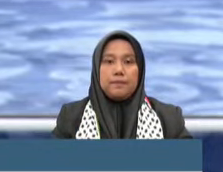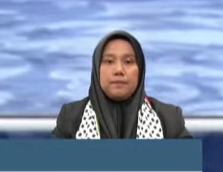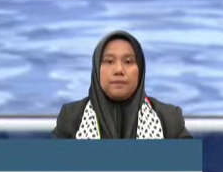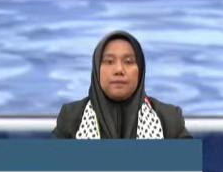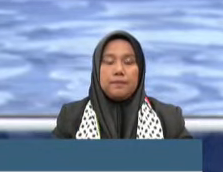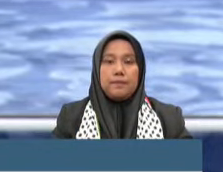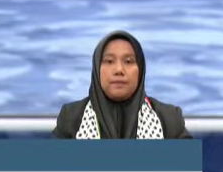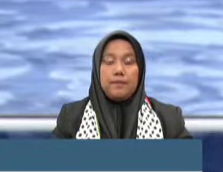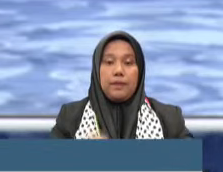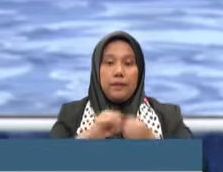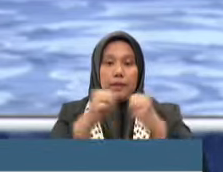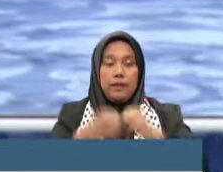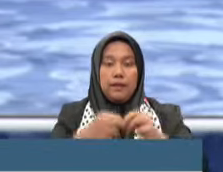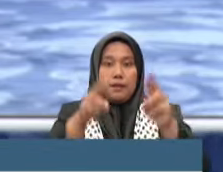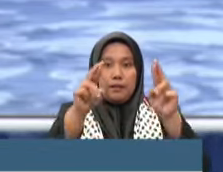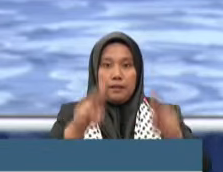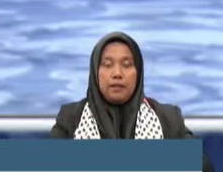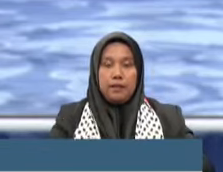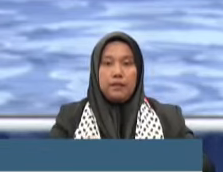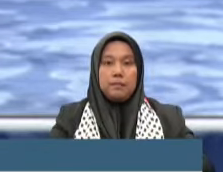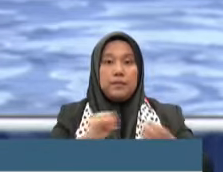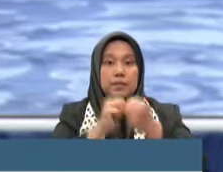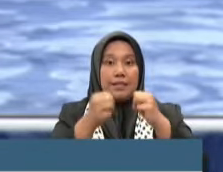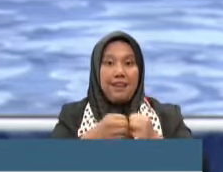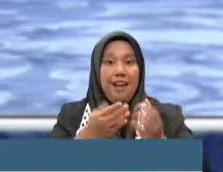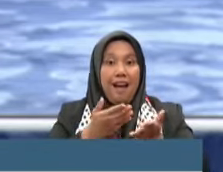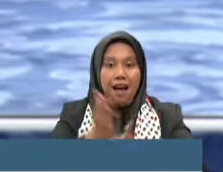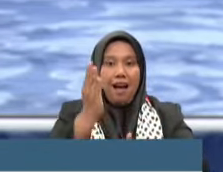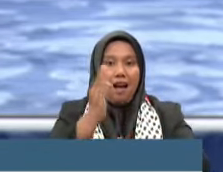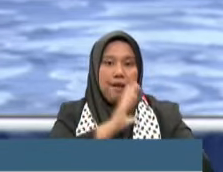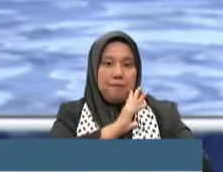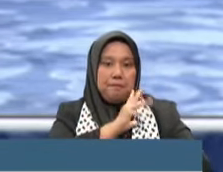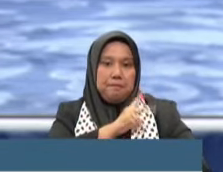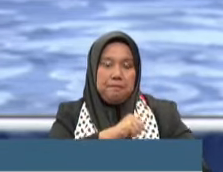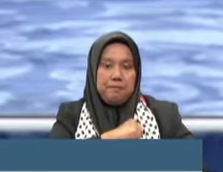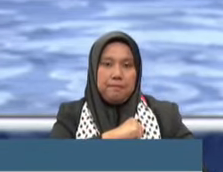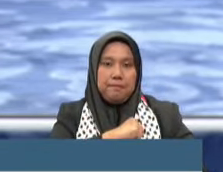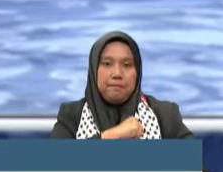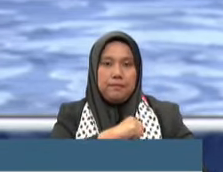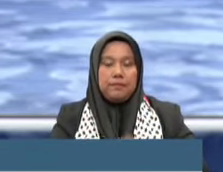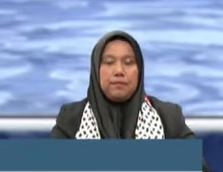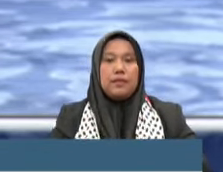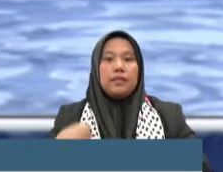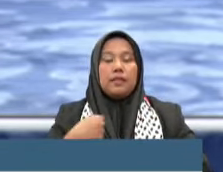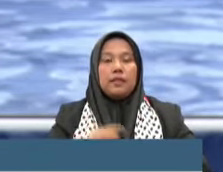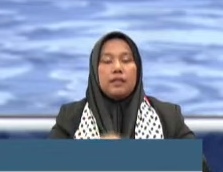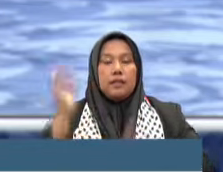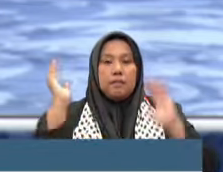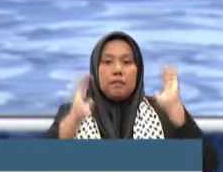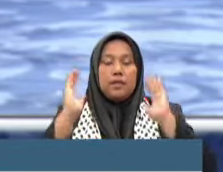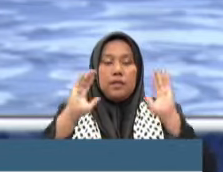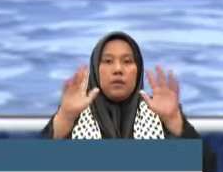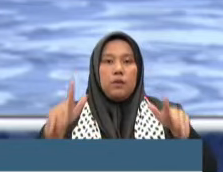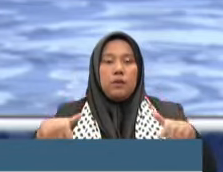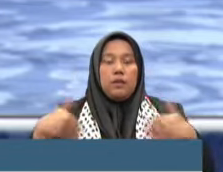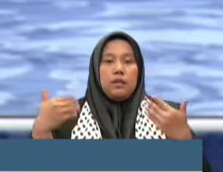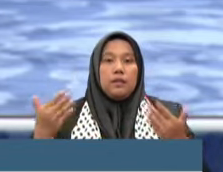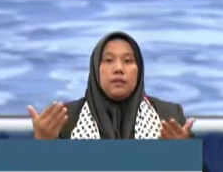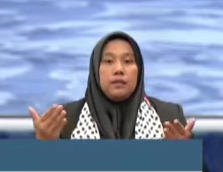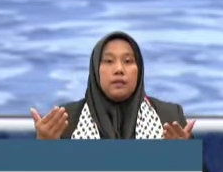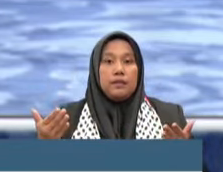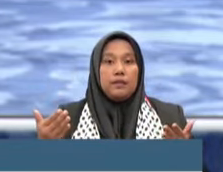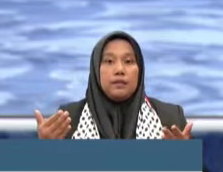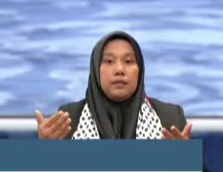Isu rakyat, isu hak Palestin dibawa. Dan kita Malaysia walaupun